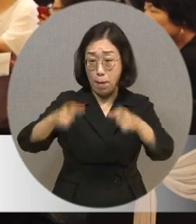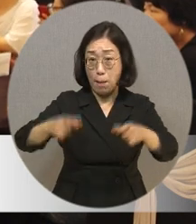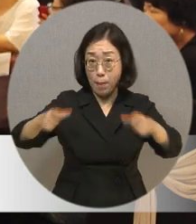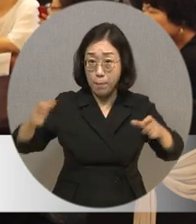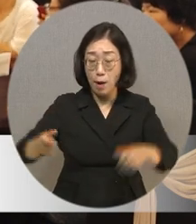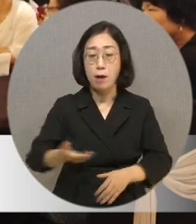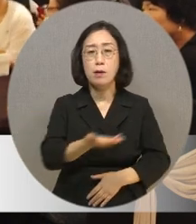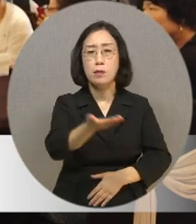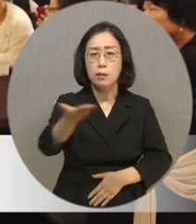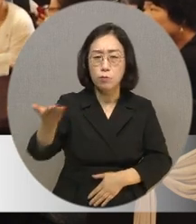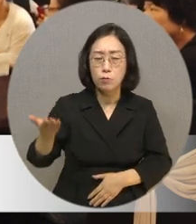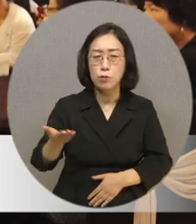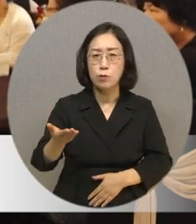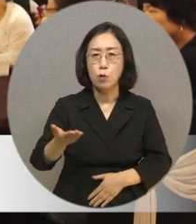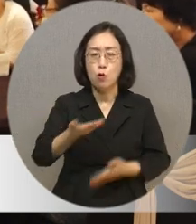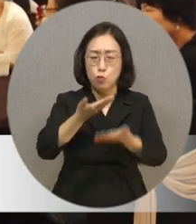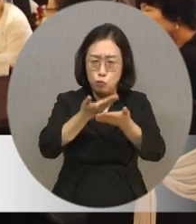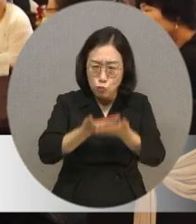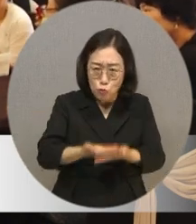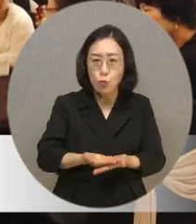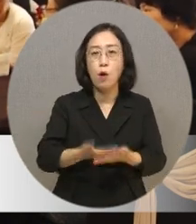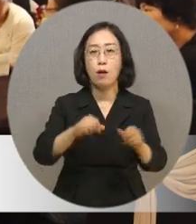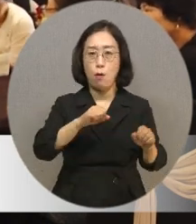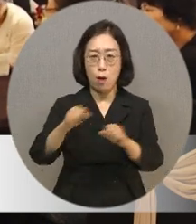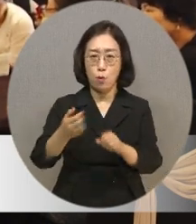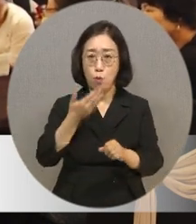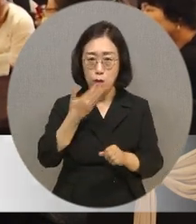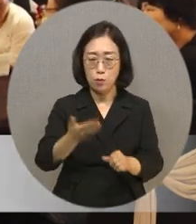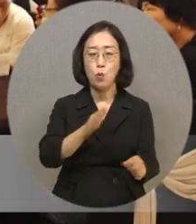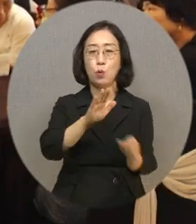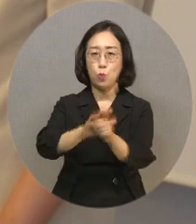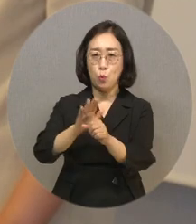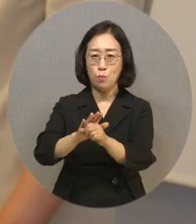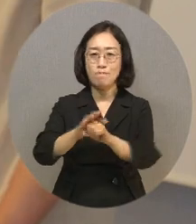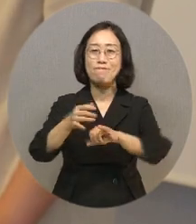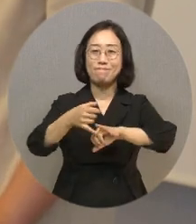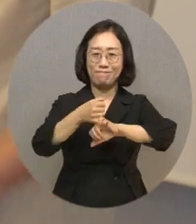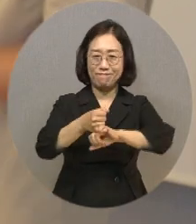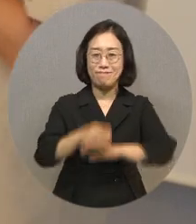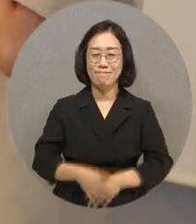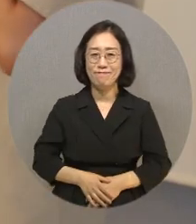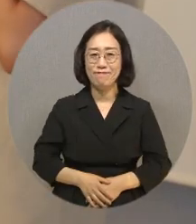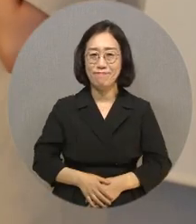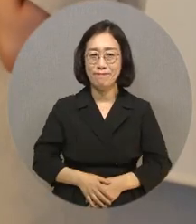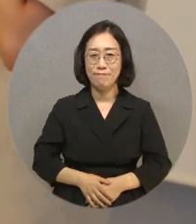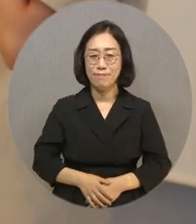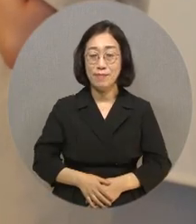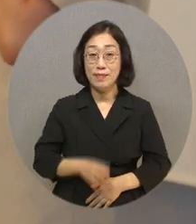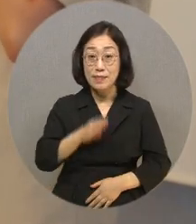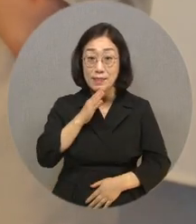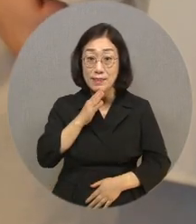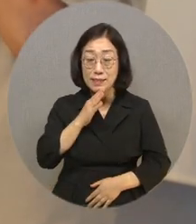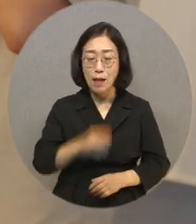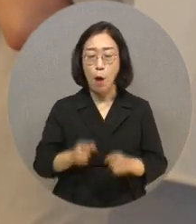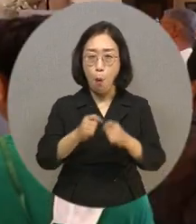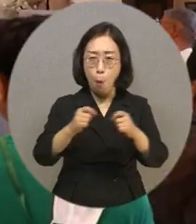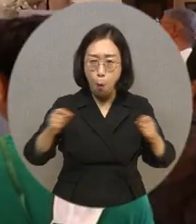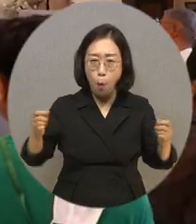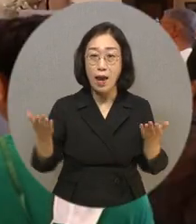그분들이 하나의 지역사회에서 주역이 되도록 노력하도록 하겠습니다. 본식에서는 장기